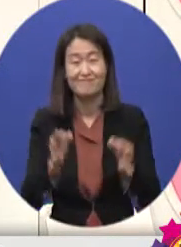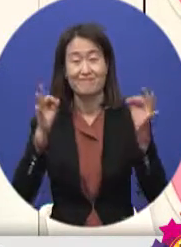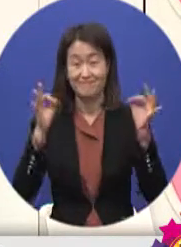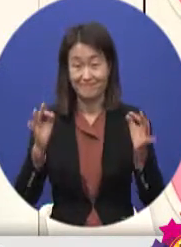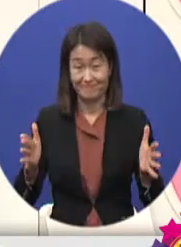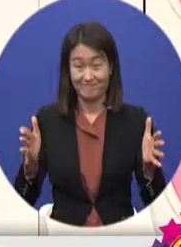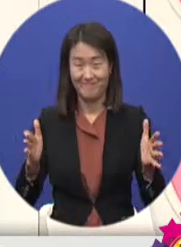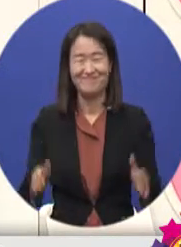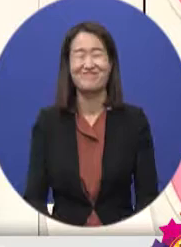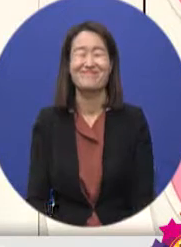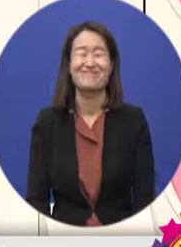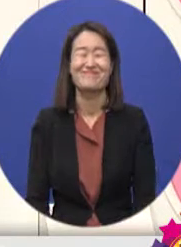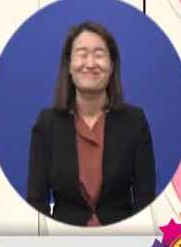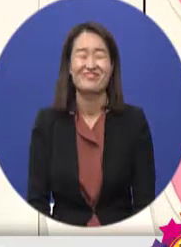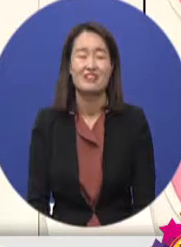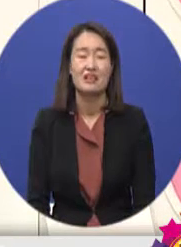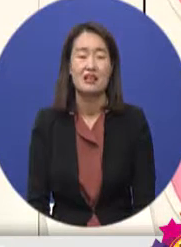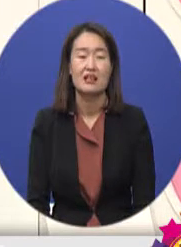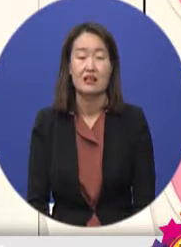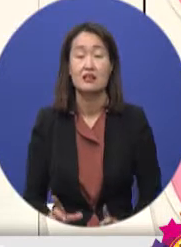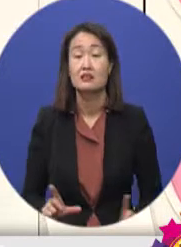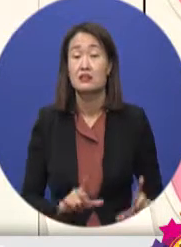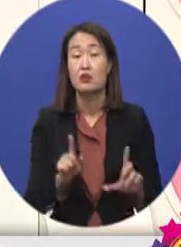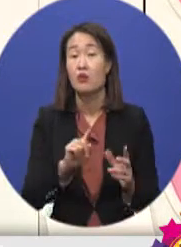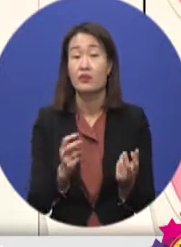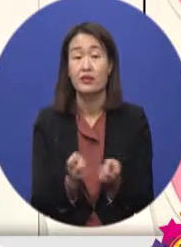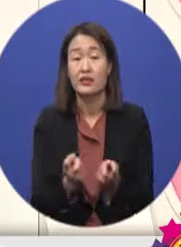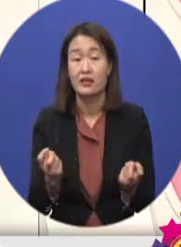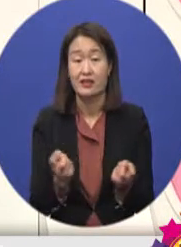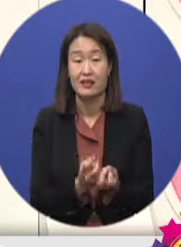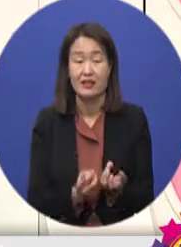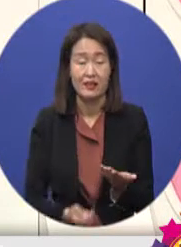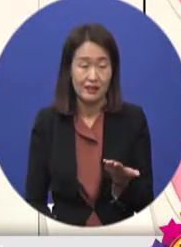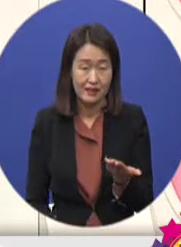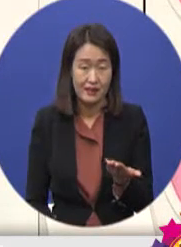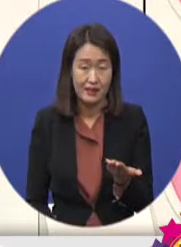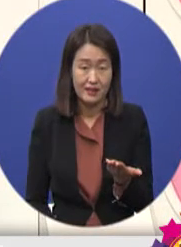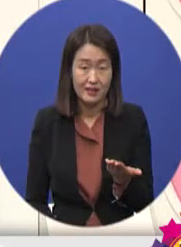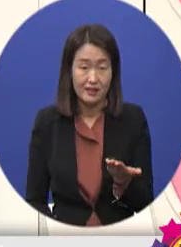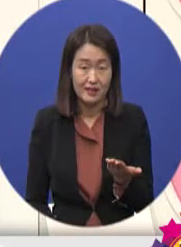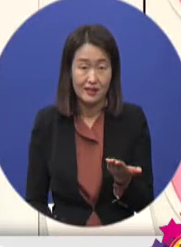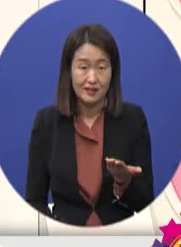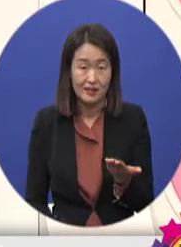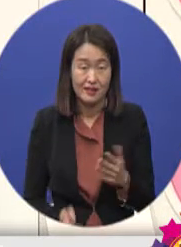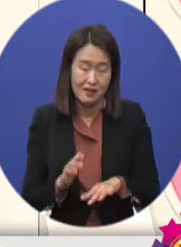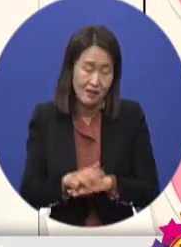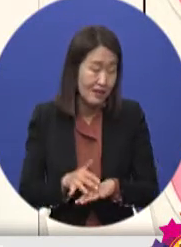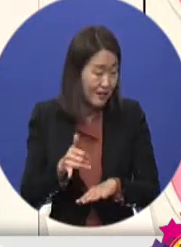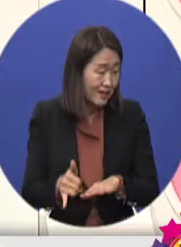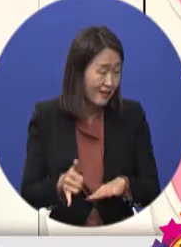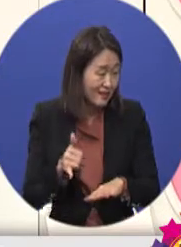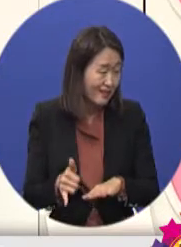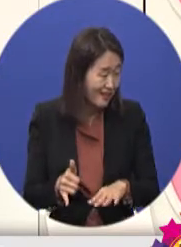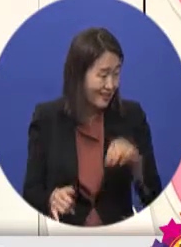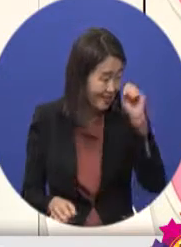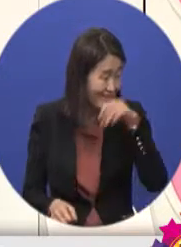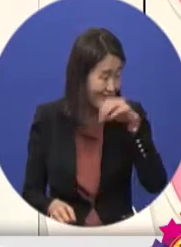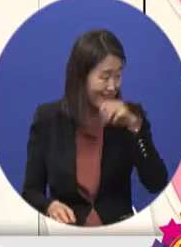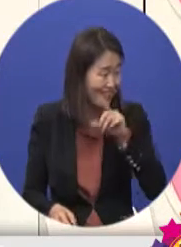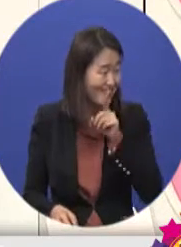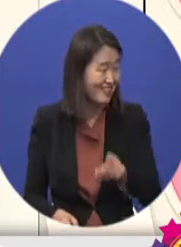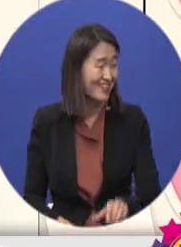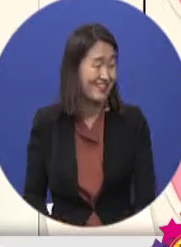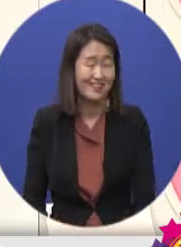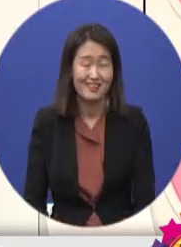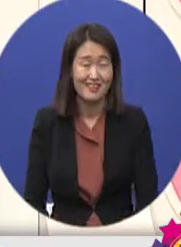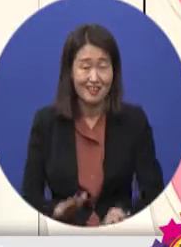오랜만입니다. 예. 네, 어떻게 지내셨어요? 그냥 뭐 농사 지면서 지냈어요. 예, 농사